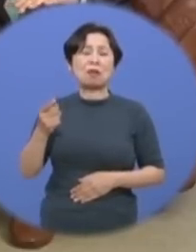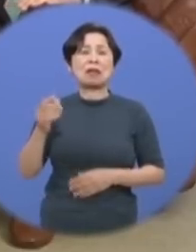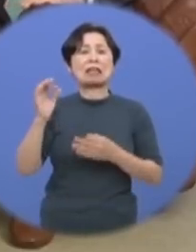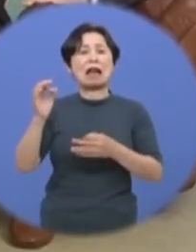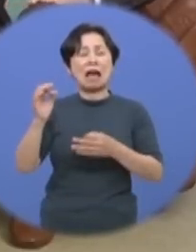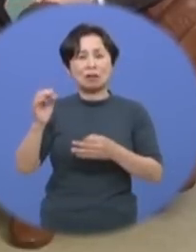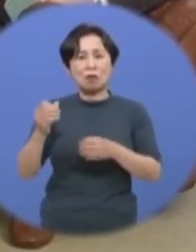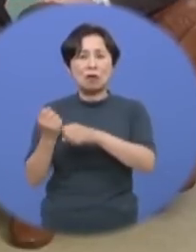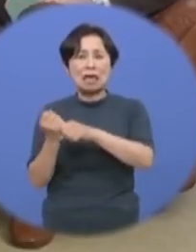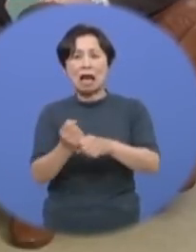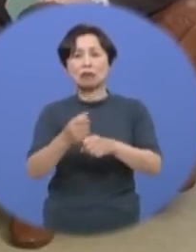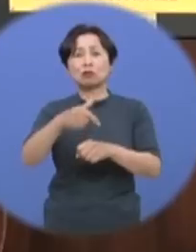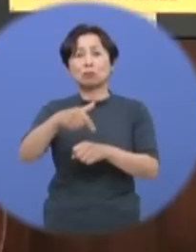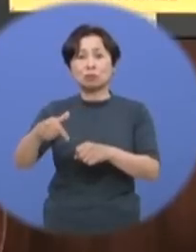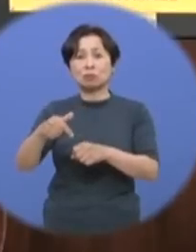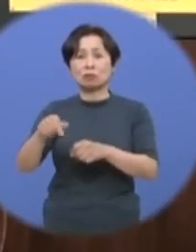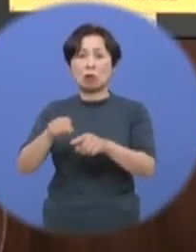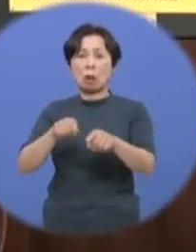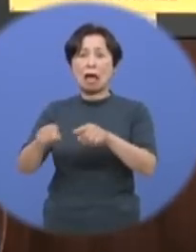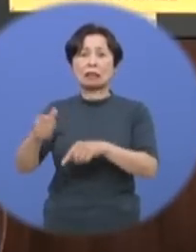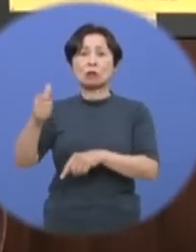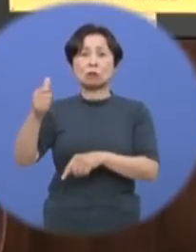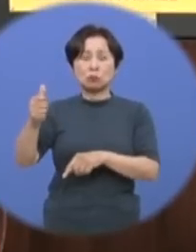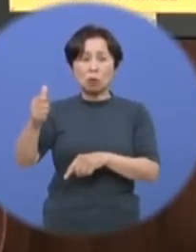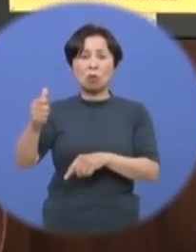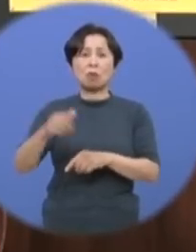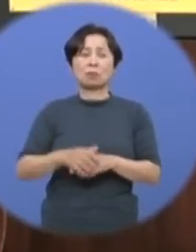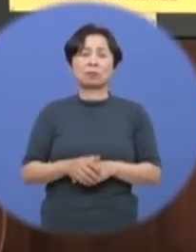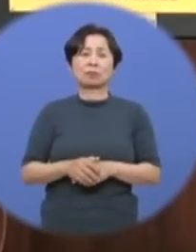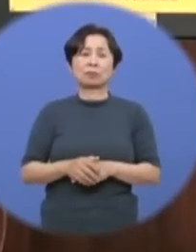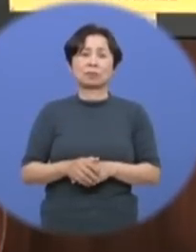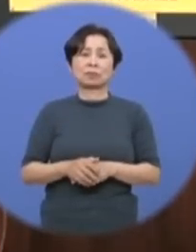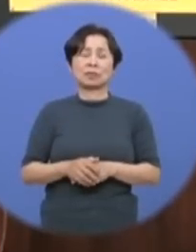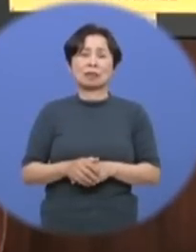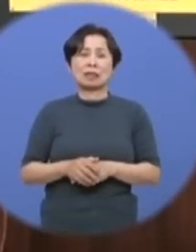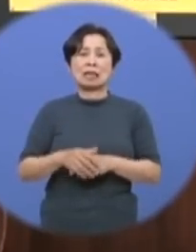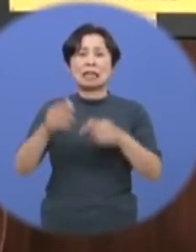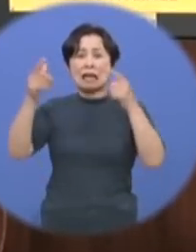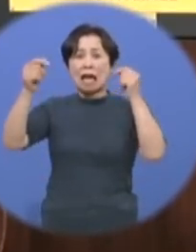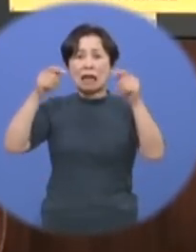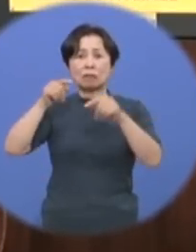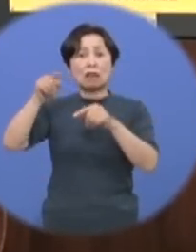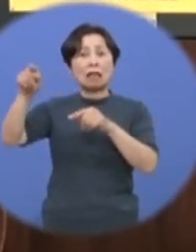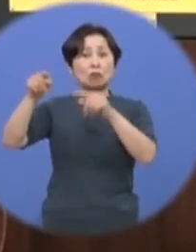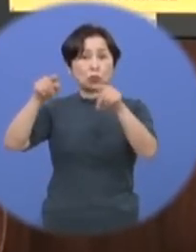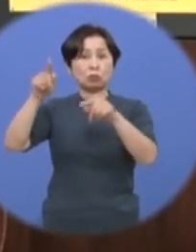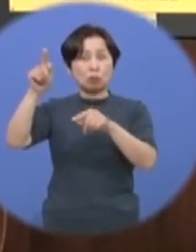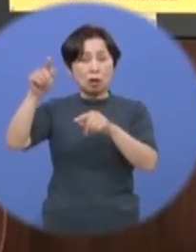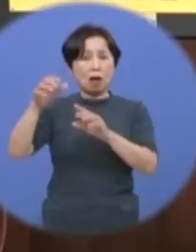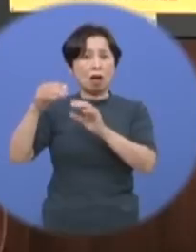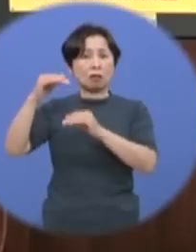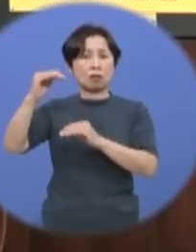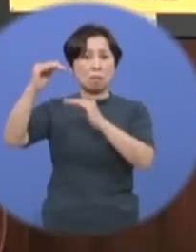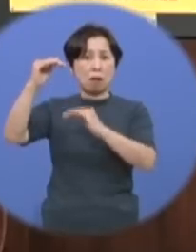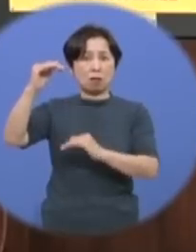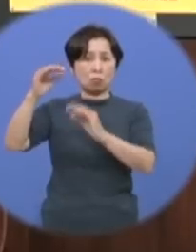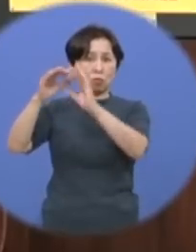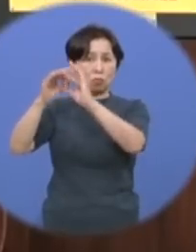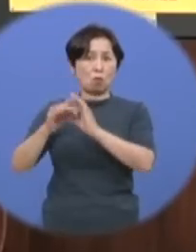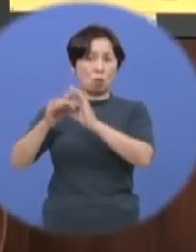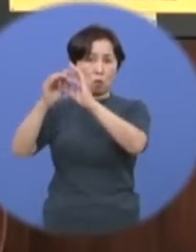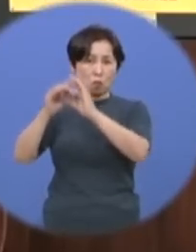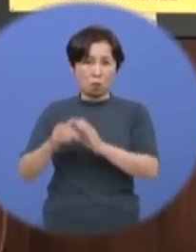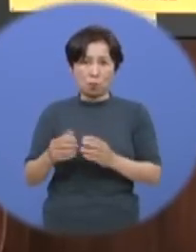の野球の監督とリッターでの大学の監督が先輩硬派高校大学